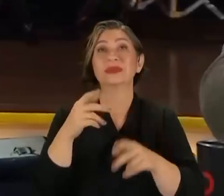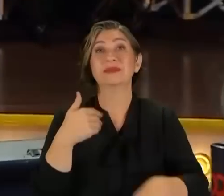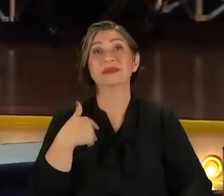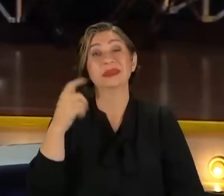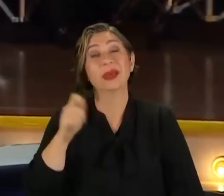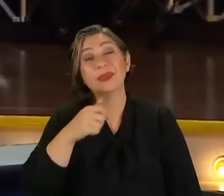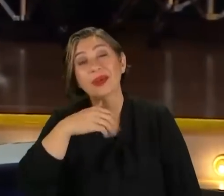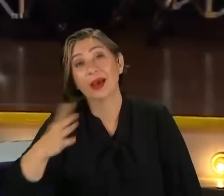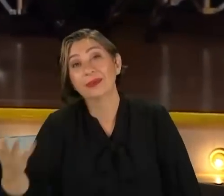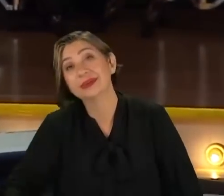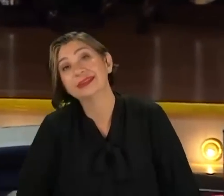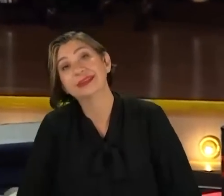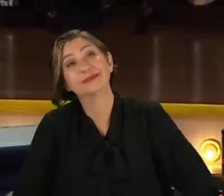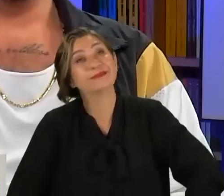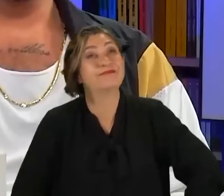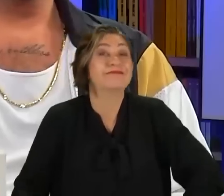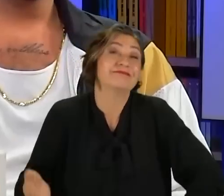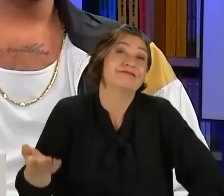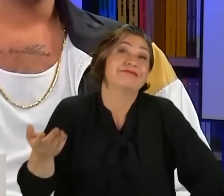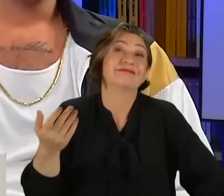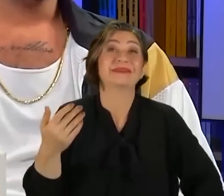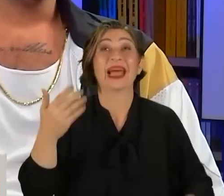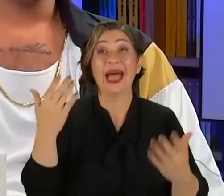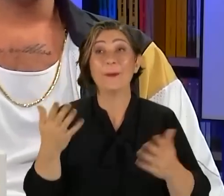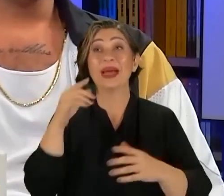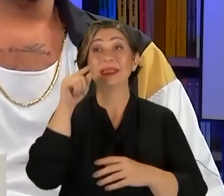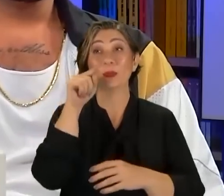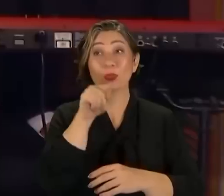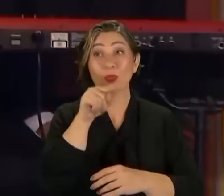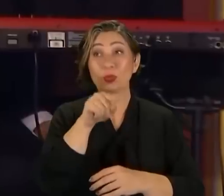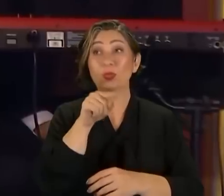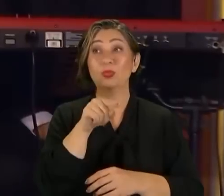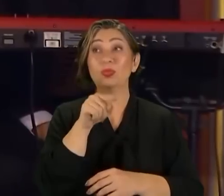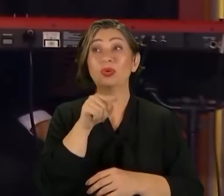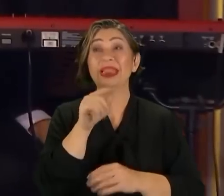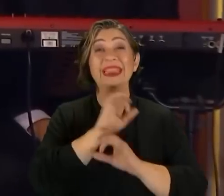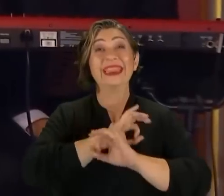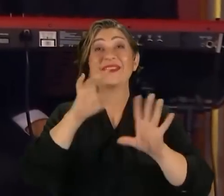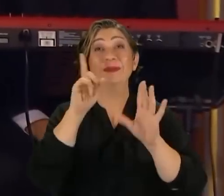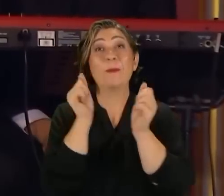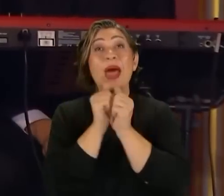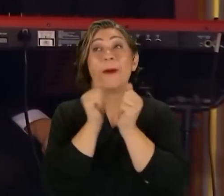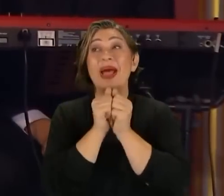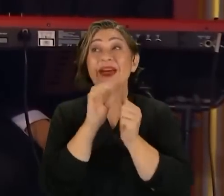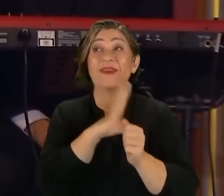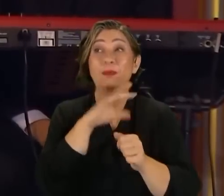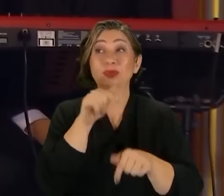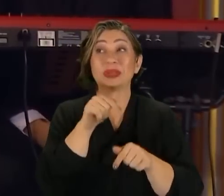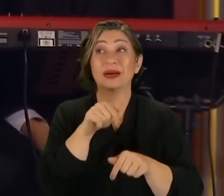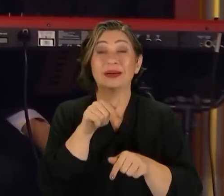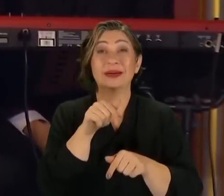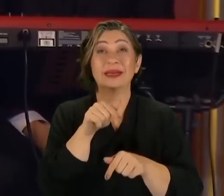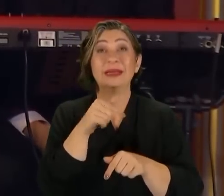Biz yaptık galiba. Ama işte bu nefis bir birliktelik var burada. Yani